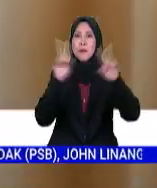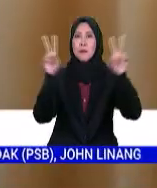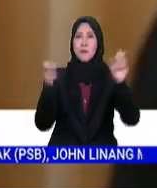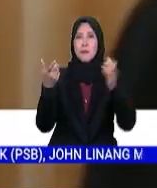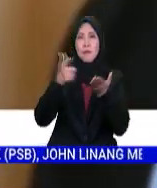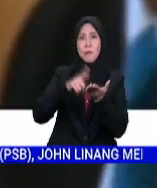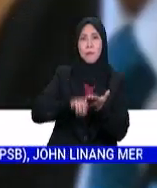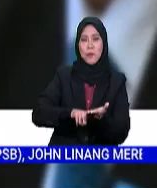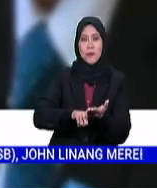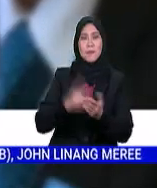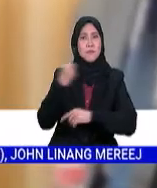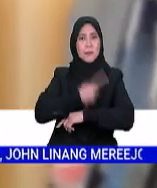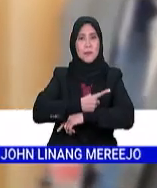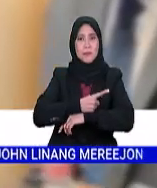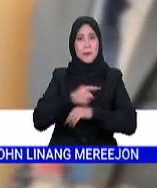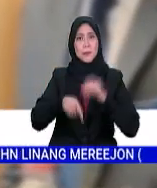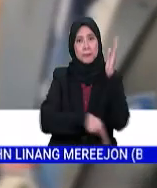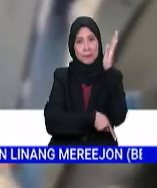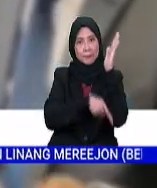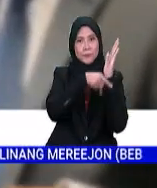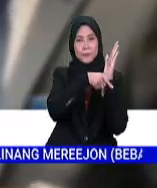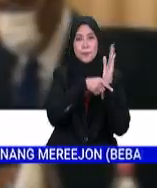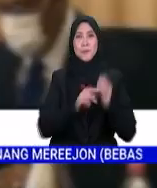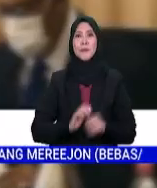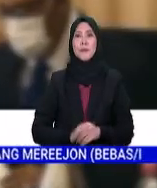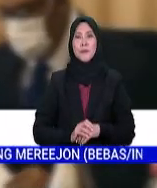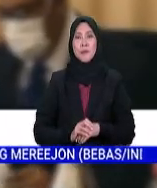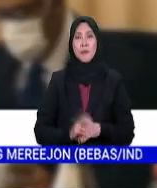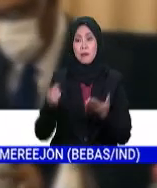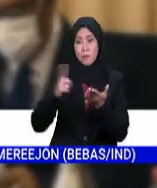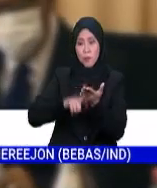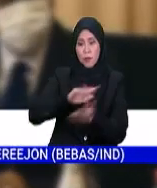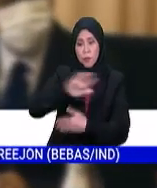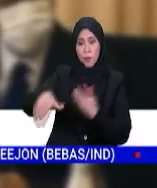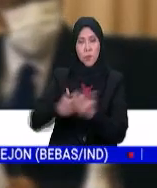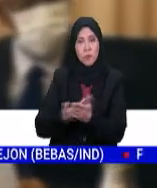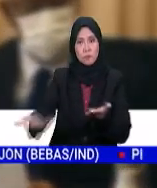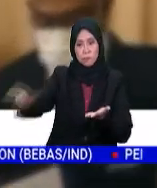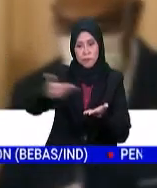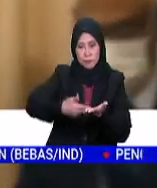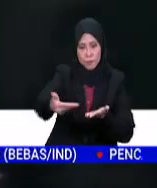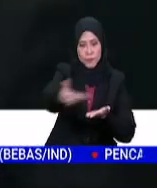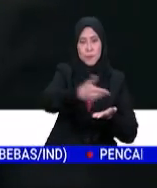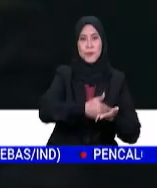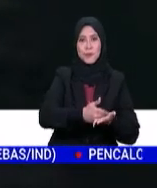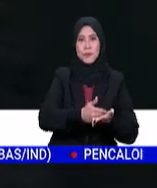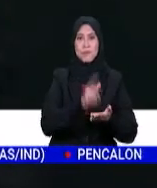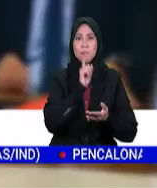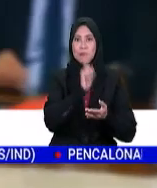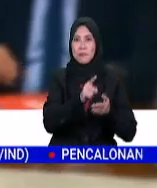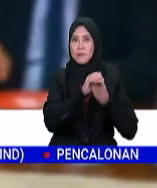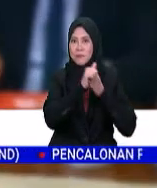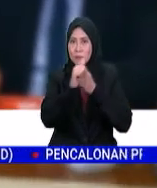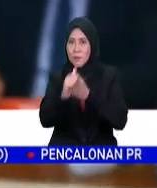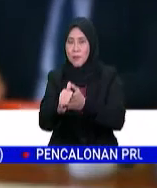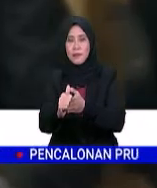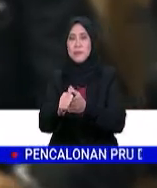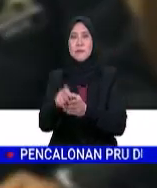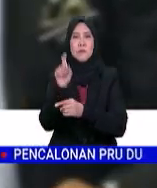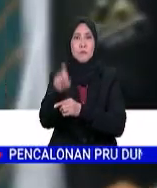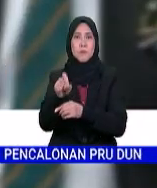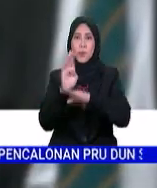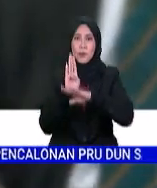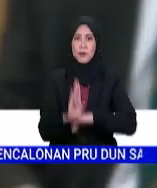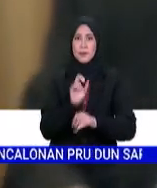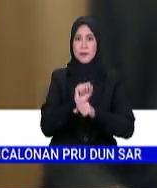Report Card Day di Bangunan Parlimen. Kad laporan daripada seluruh kementerian itu memastikan kepimpinan sentiasa menekankan